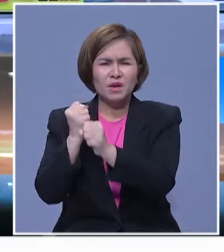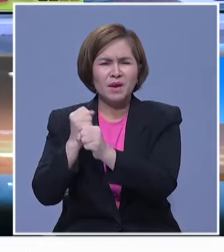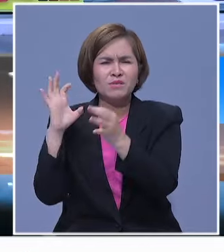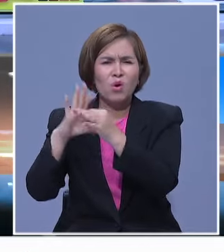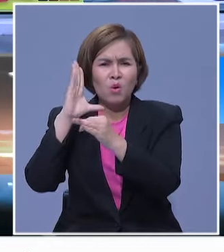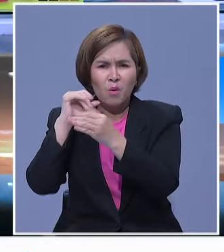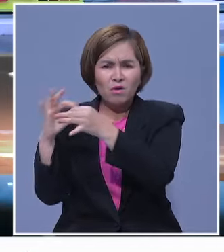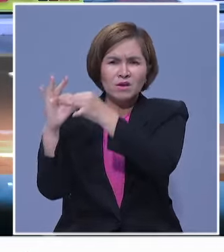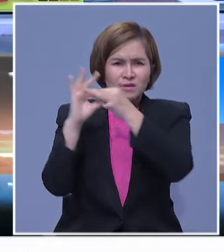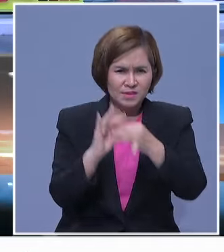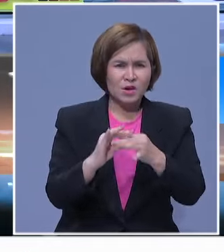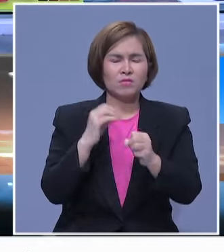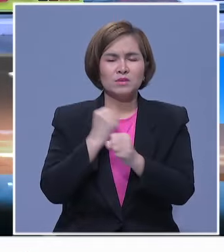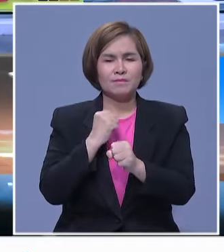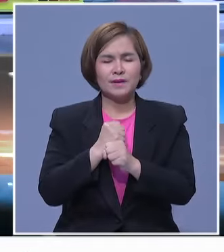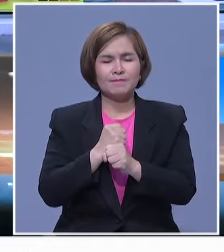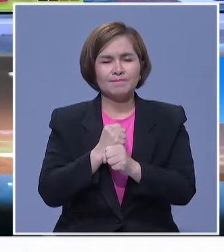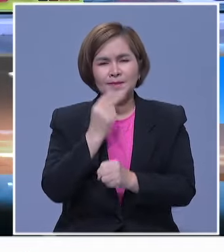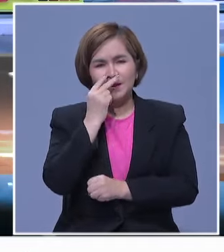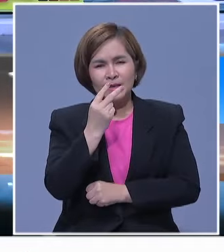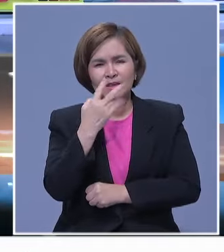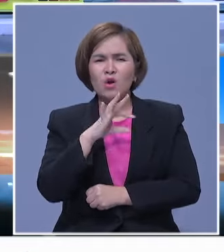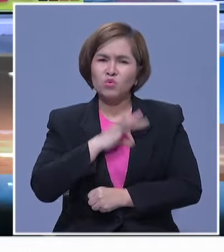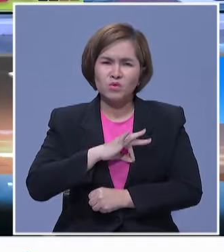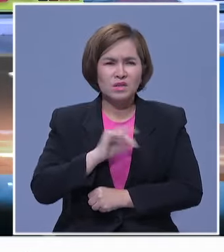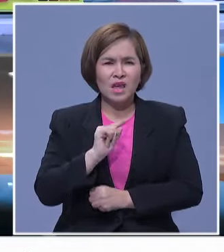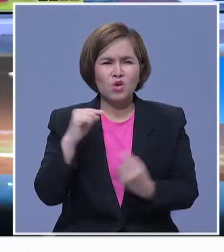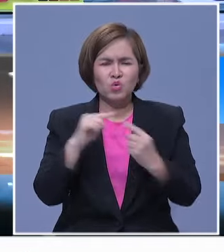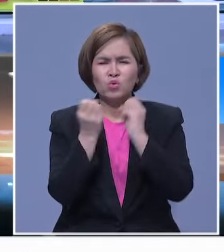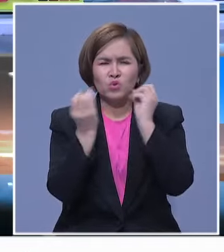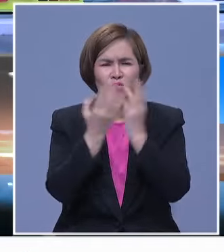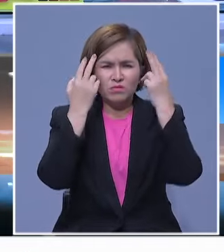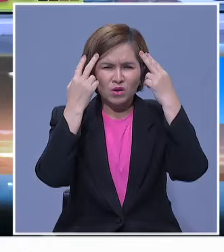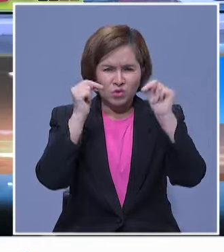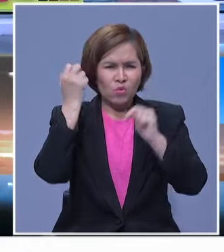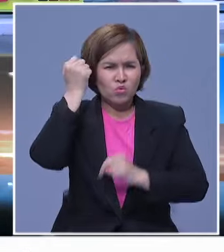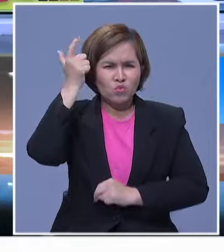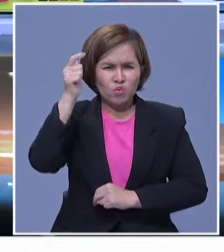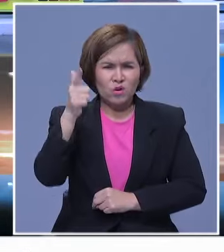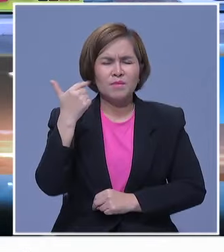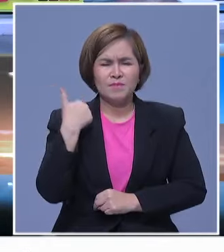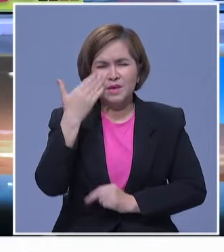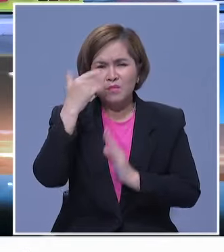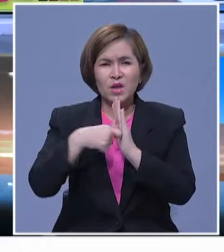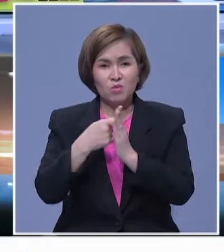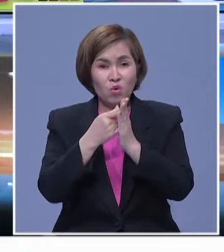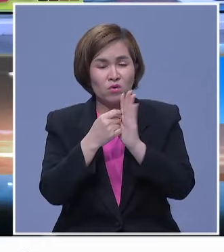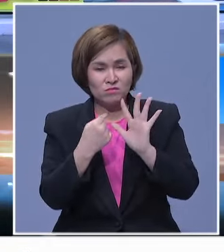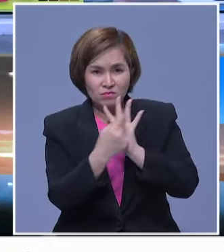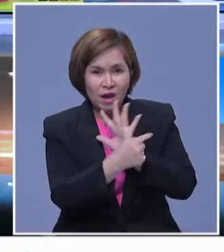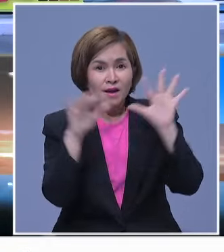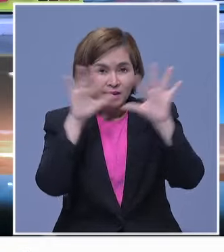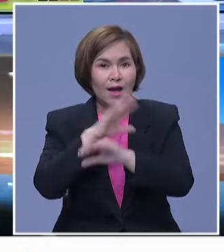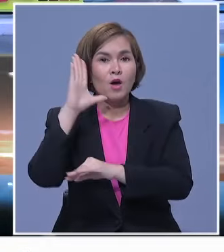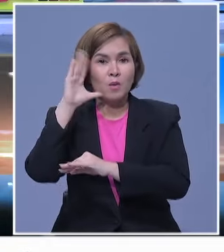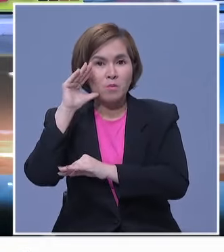อีกคุณไพศาลมองว่าเรื่องนี้จริงๆไม่ส่งผลดีต่อตัวนายกอิงเลยเพราะมองว่าการส่งกุนซือมาแบบนี้เหมือนคุณพ่